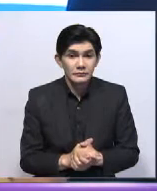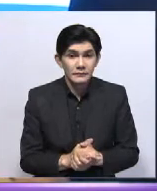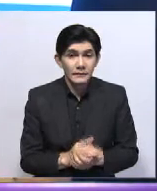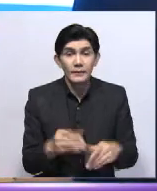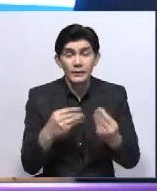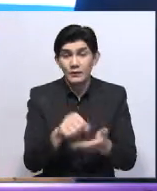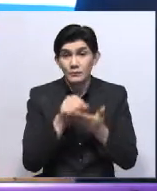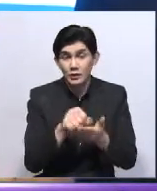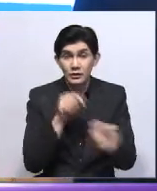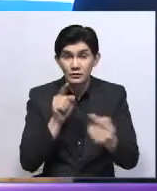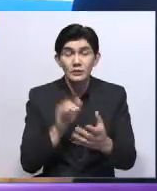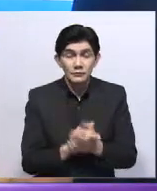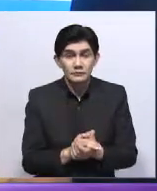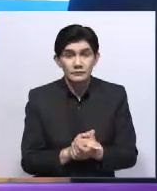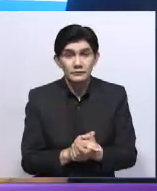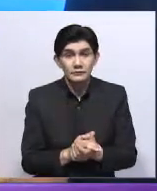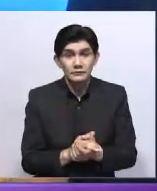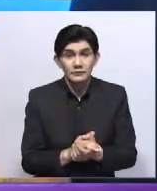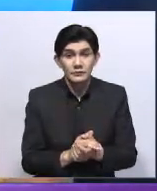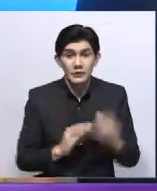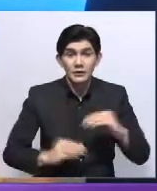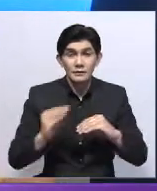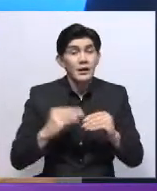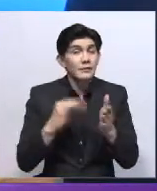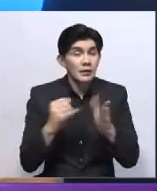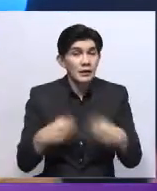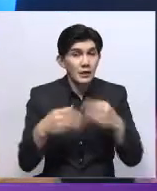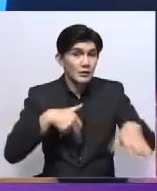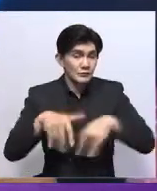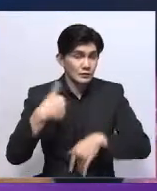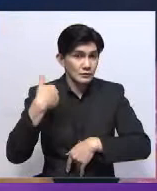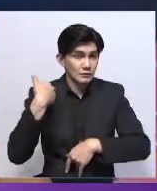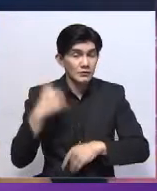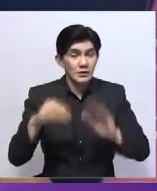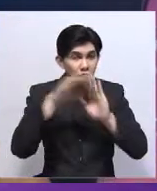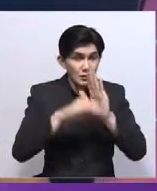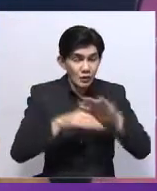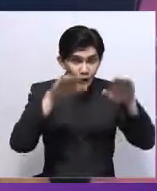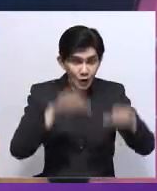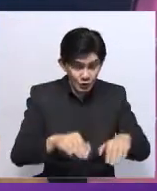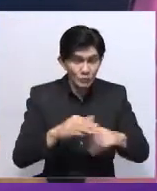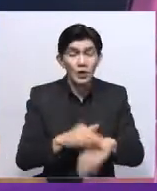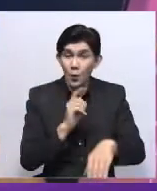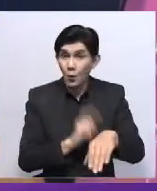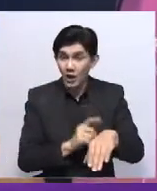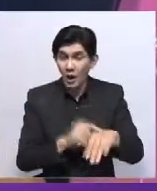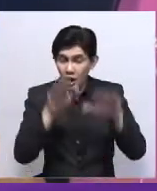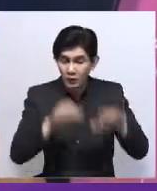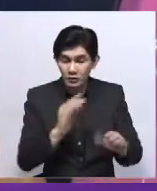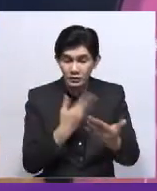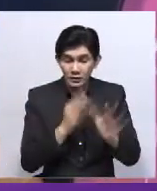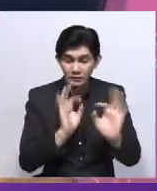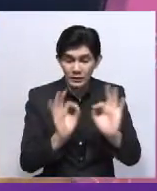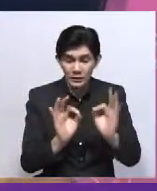การให้บริการที่นะฮะเพิ่มความสะดวกให้กับประชาชนลดขั้นตอนลดระยะเวลาลดค่าใช้จ่